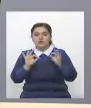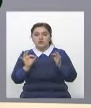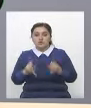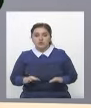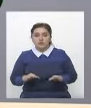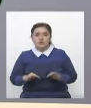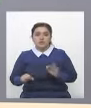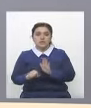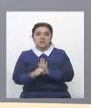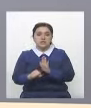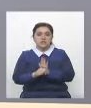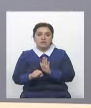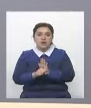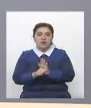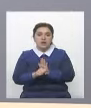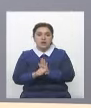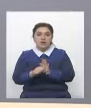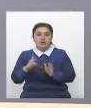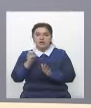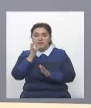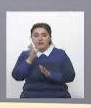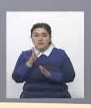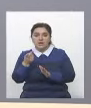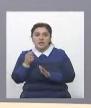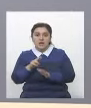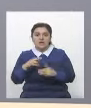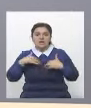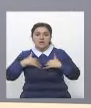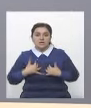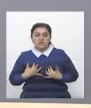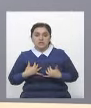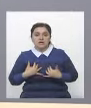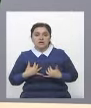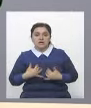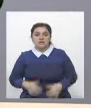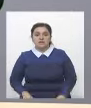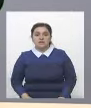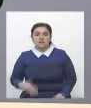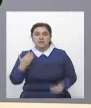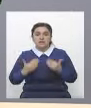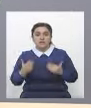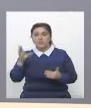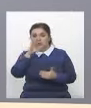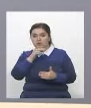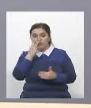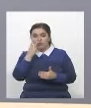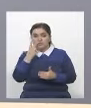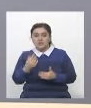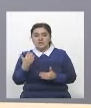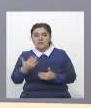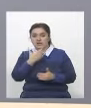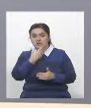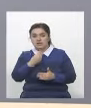том, что осень и зима совсем не время для тоски и уныние. Если